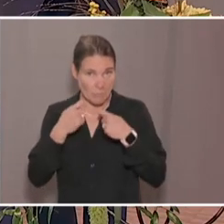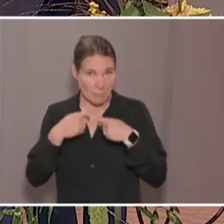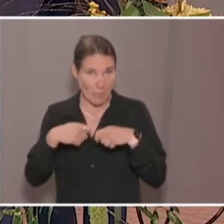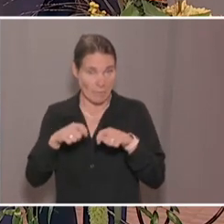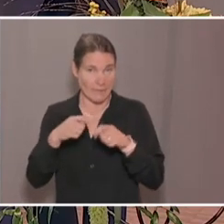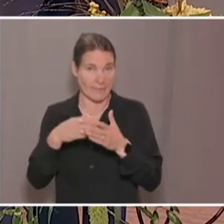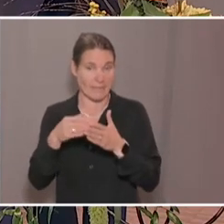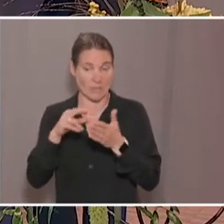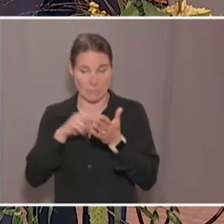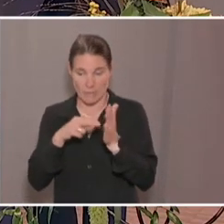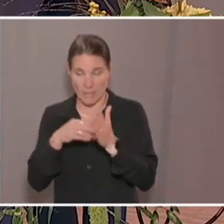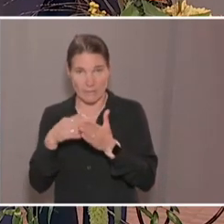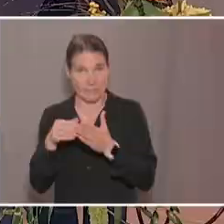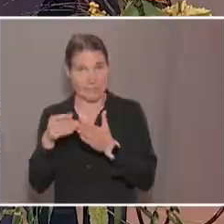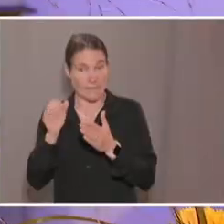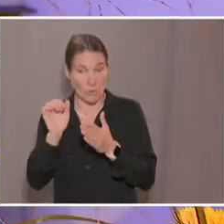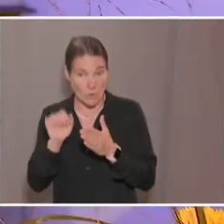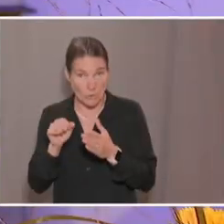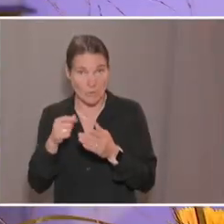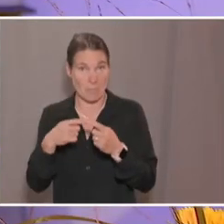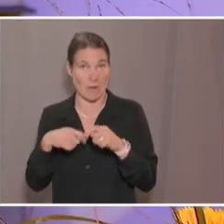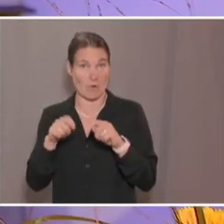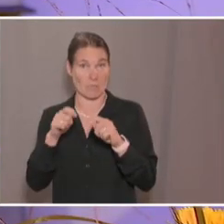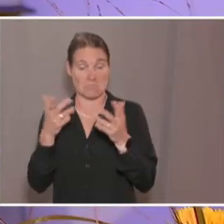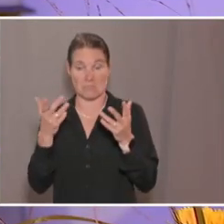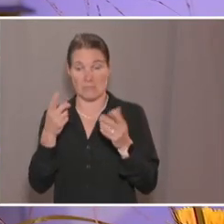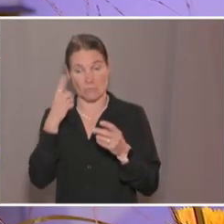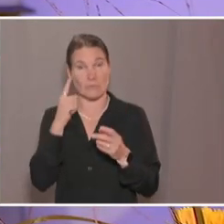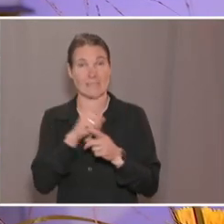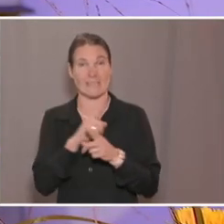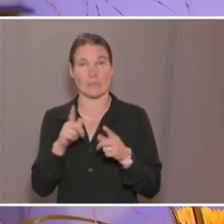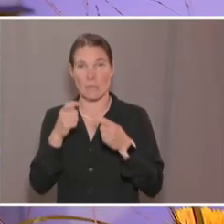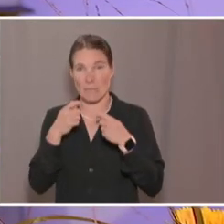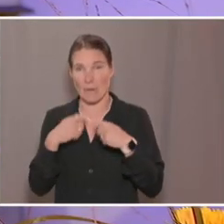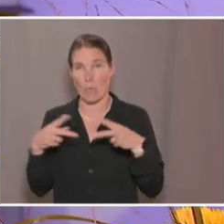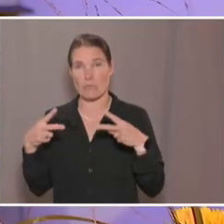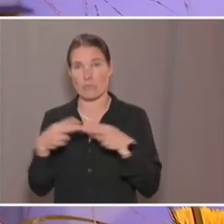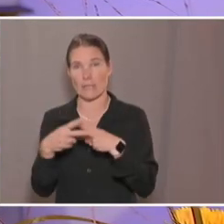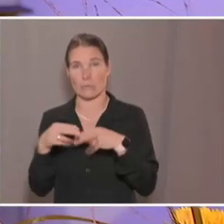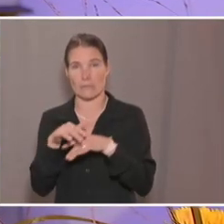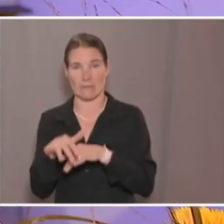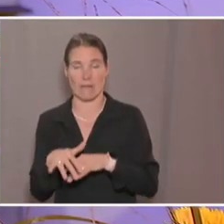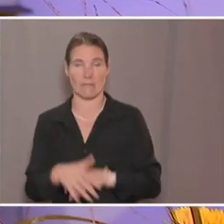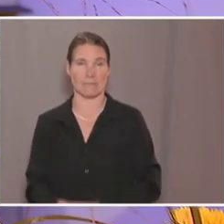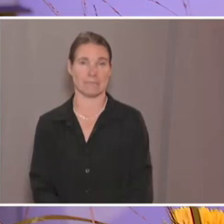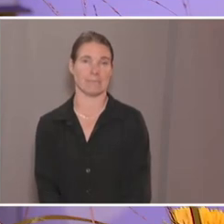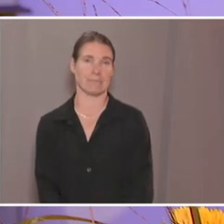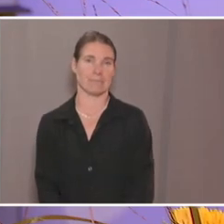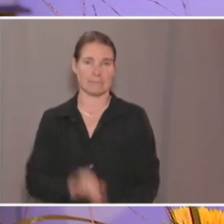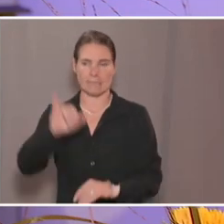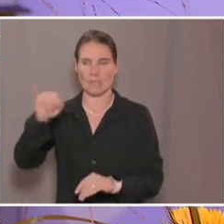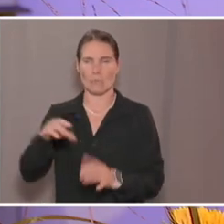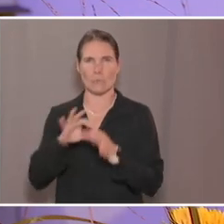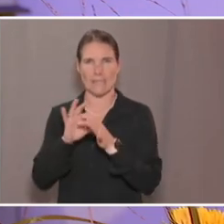Machen die Planer weiter? Können die überhaupt auf die Baustelle? Wir haben Baubesprechungen im Freien gehalten und die Projektleitung